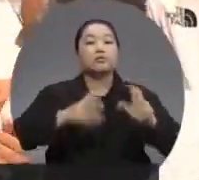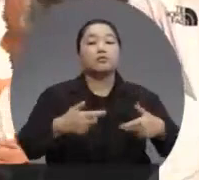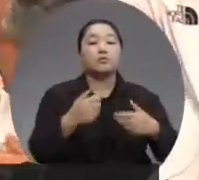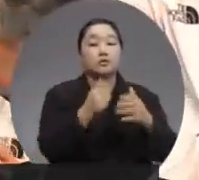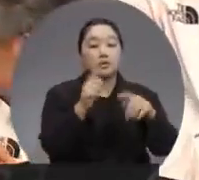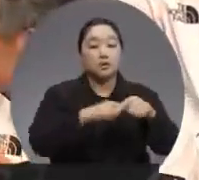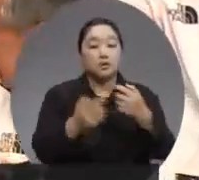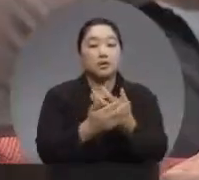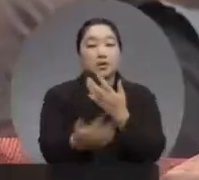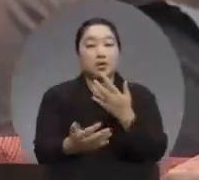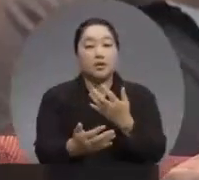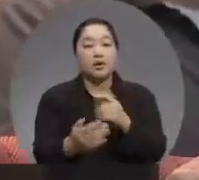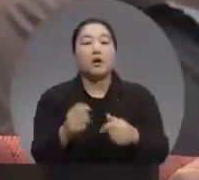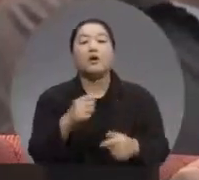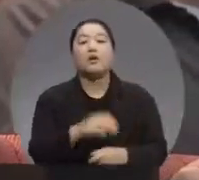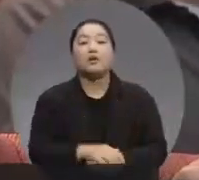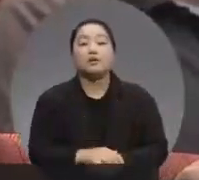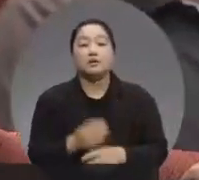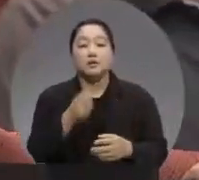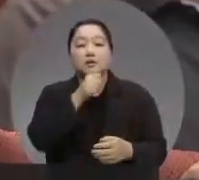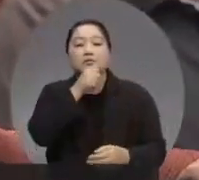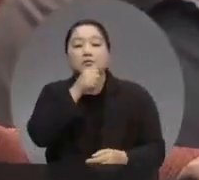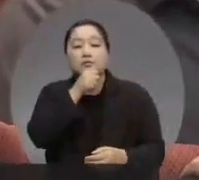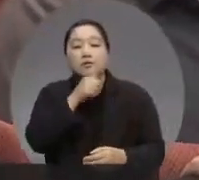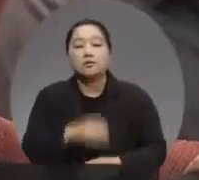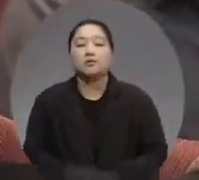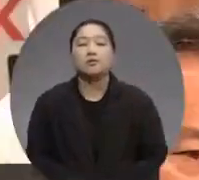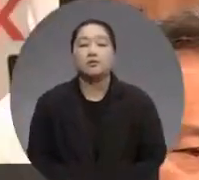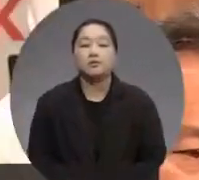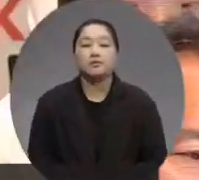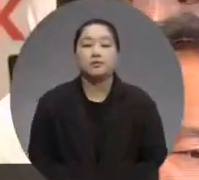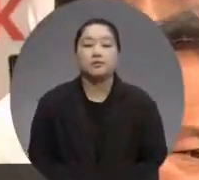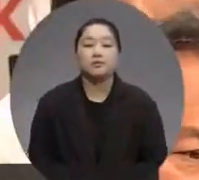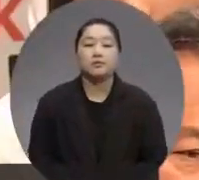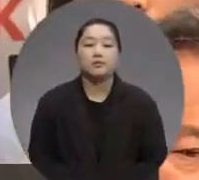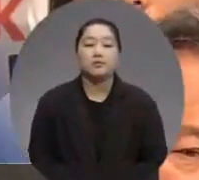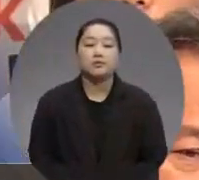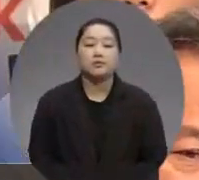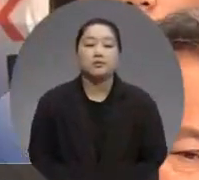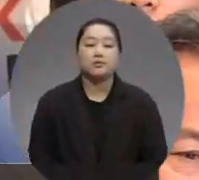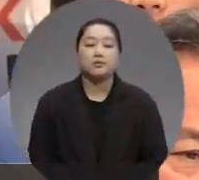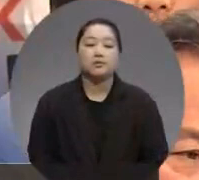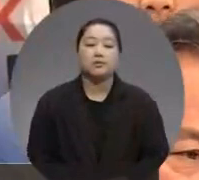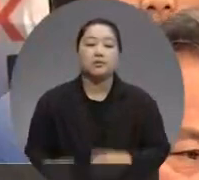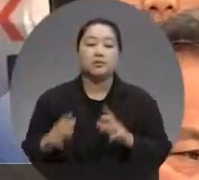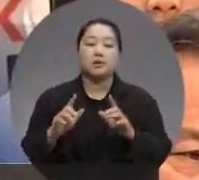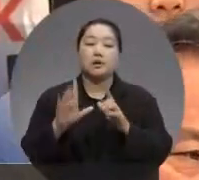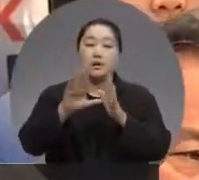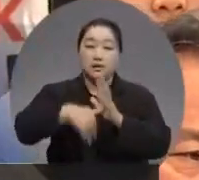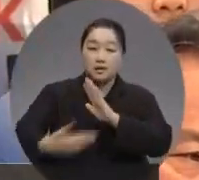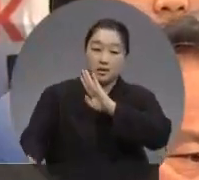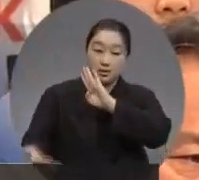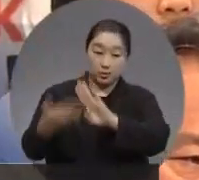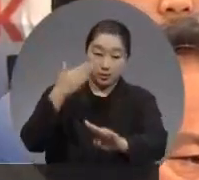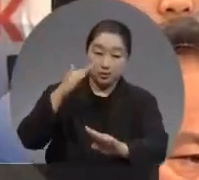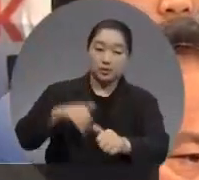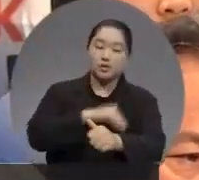만회하고 교자 종목으로의 복귀를 다짐했습니다. 세대 교체라는